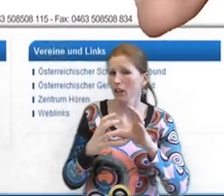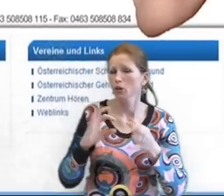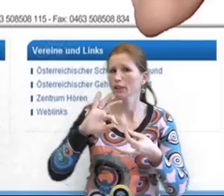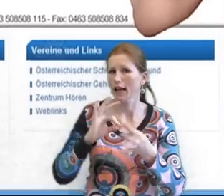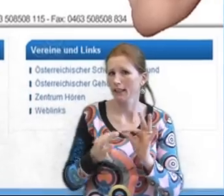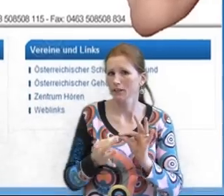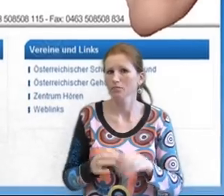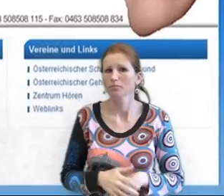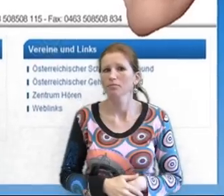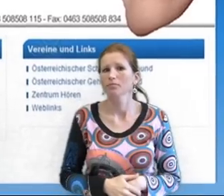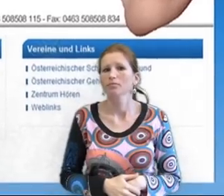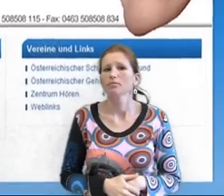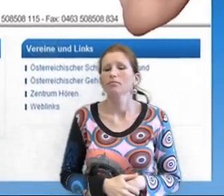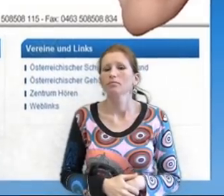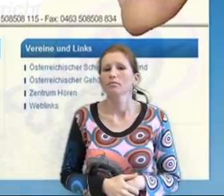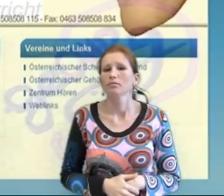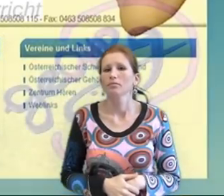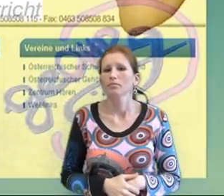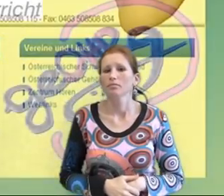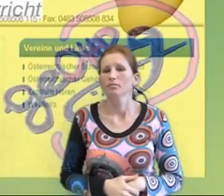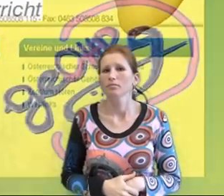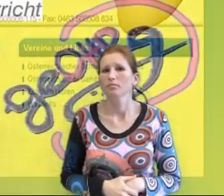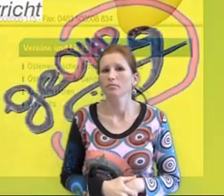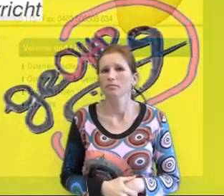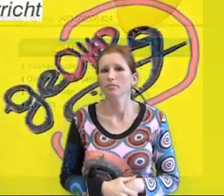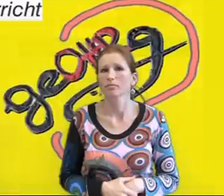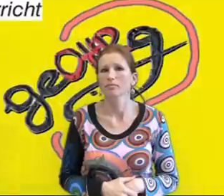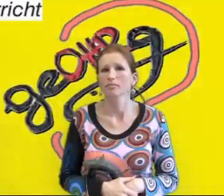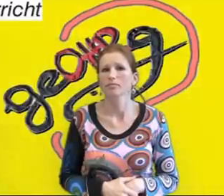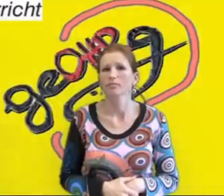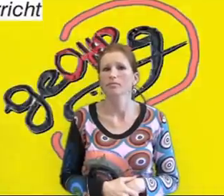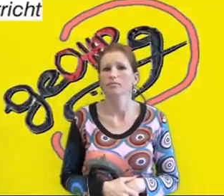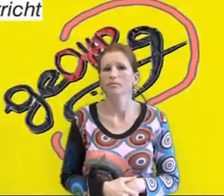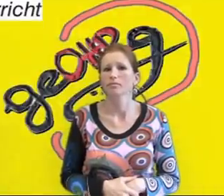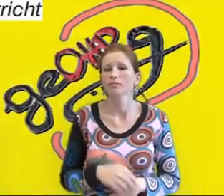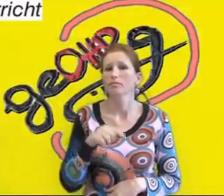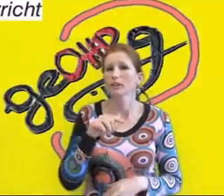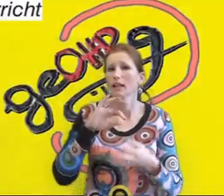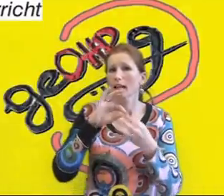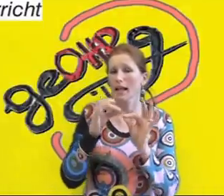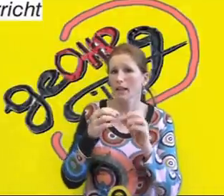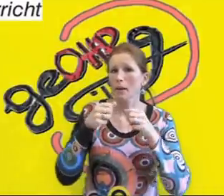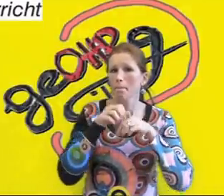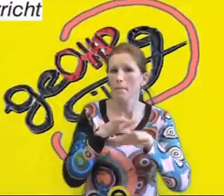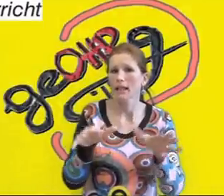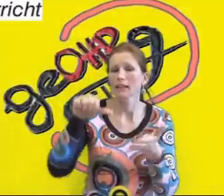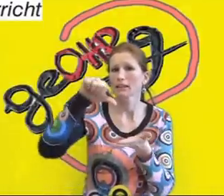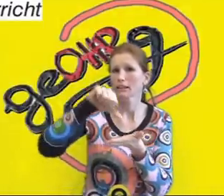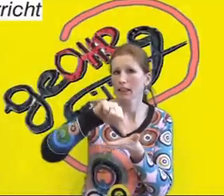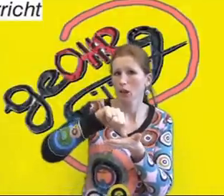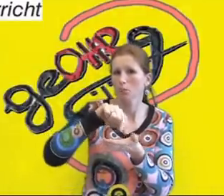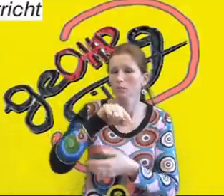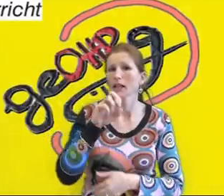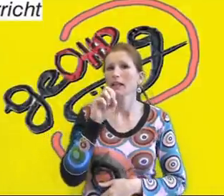Hörbeeinträchtigte in Kärnten und das Kärntner Medienzentrum präsentieren den